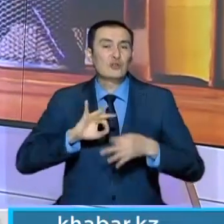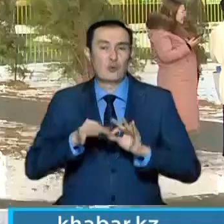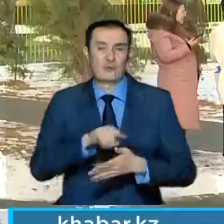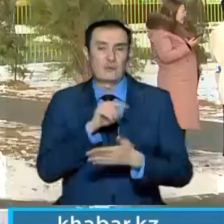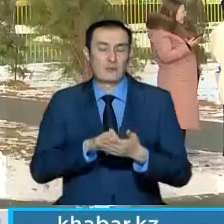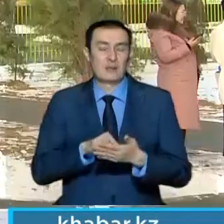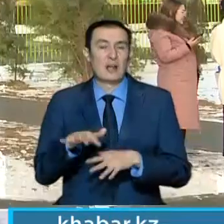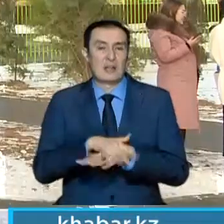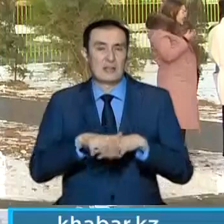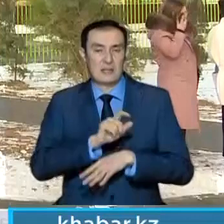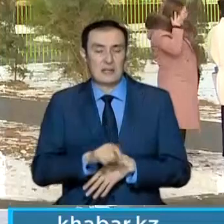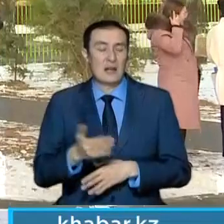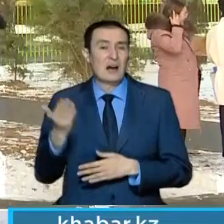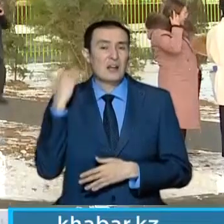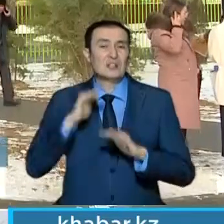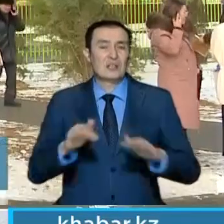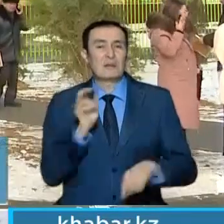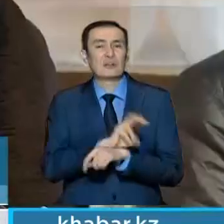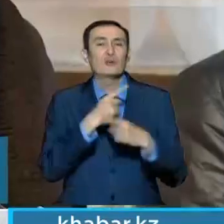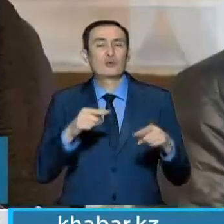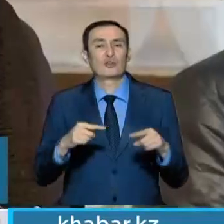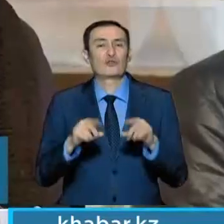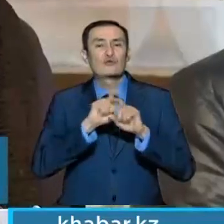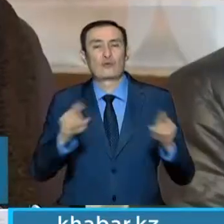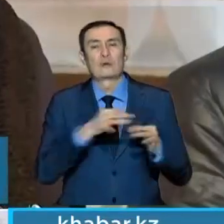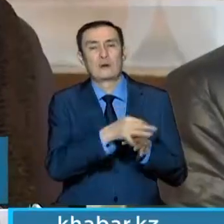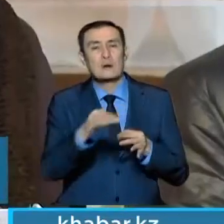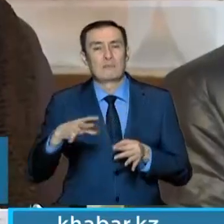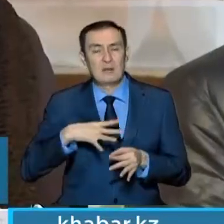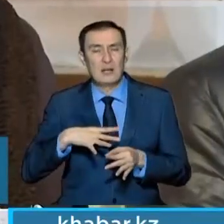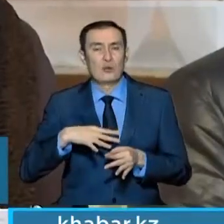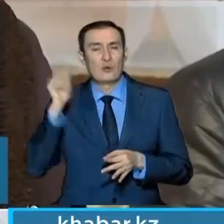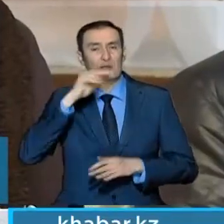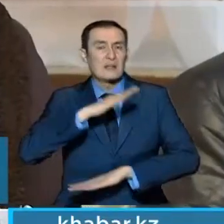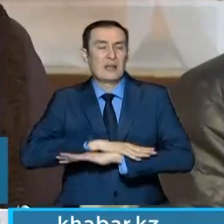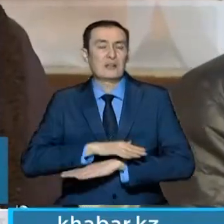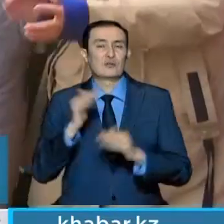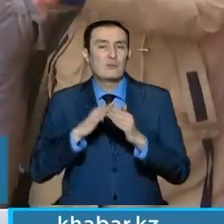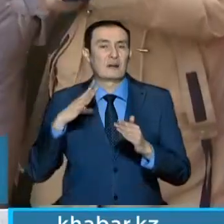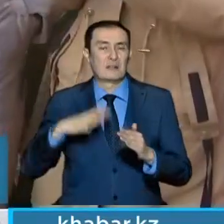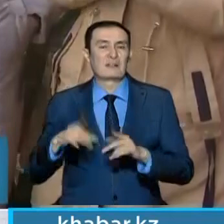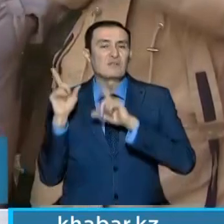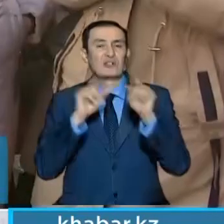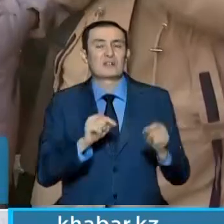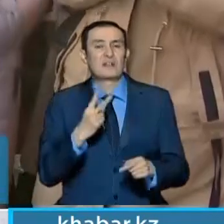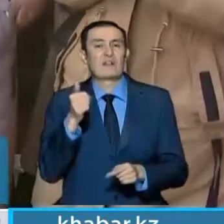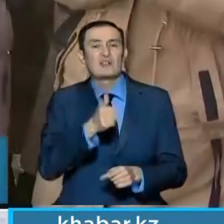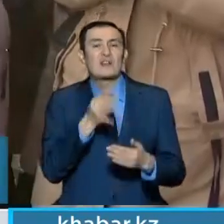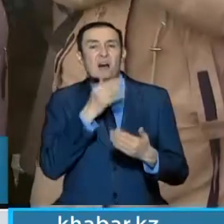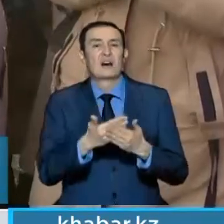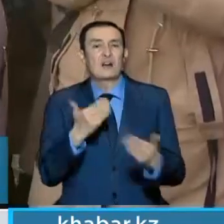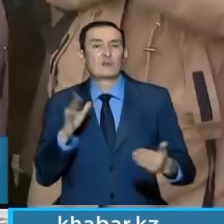вопрос местных жителей. Ранее дети посещали другие школы районного центра. На занятия им из дома приходилось выезжать за 2 часа,